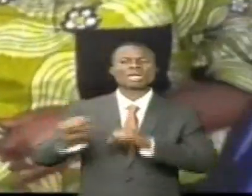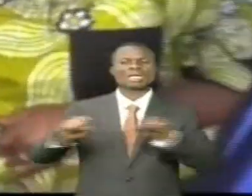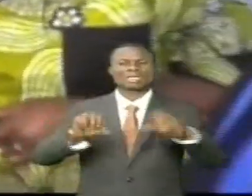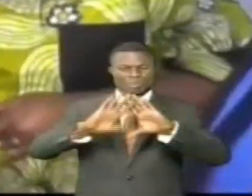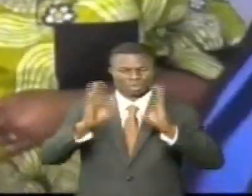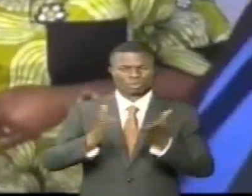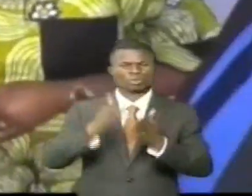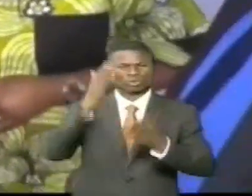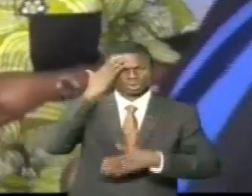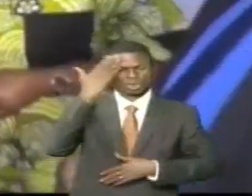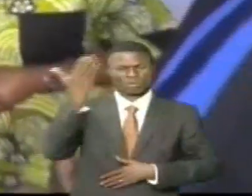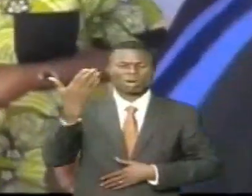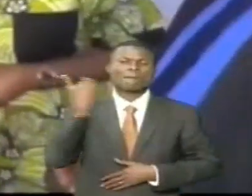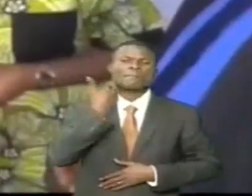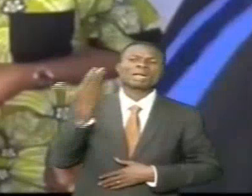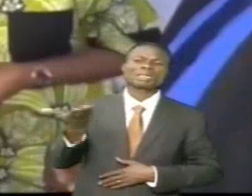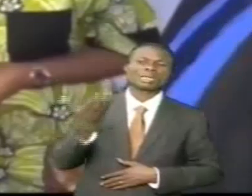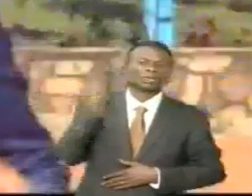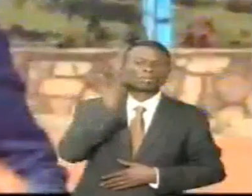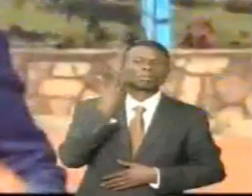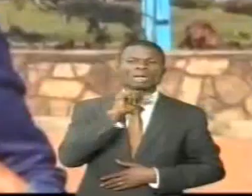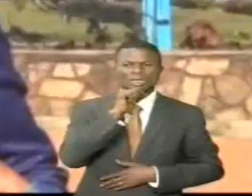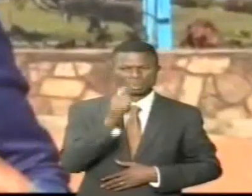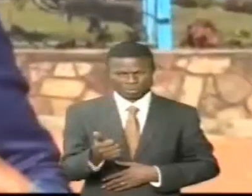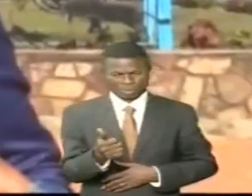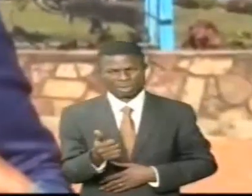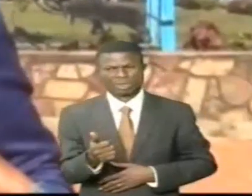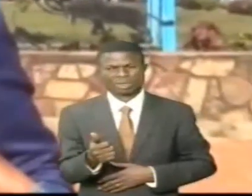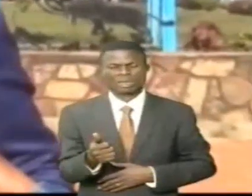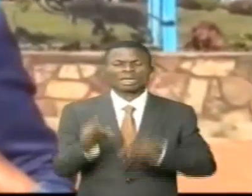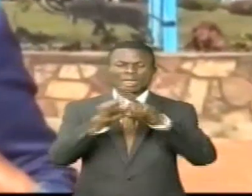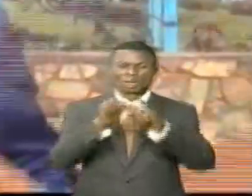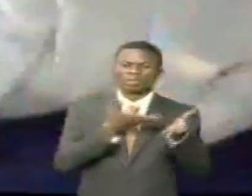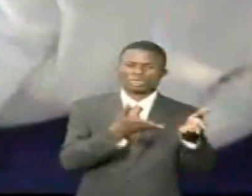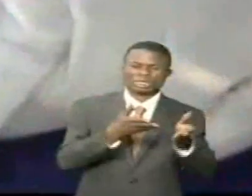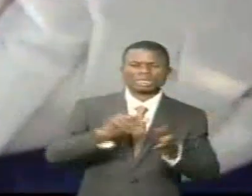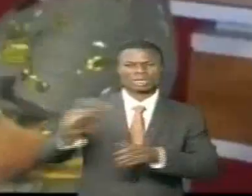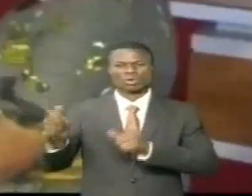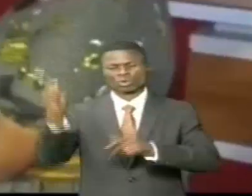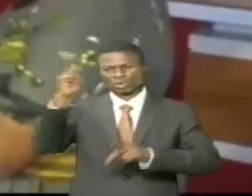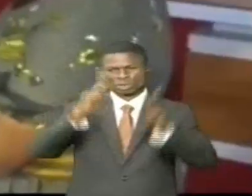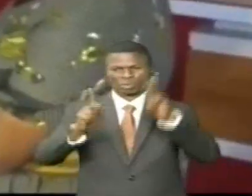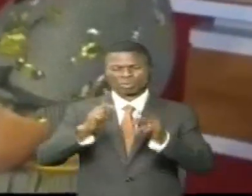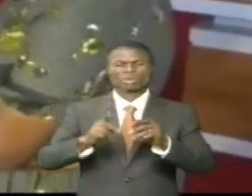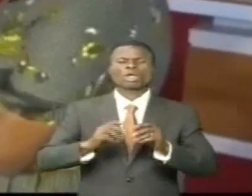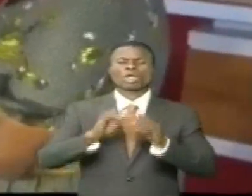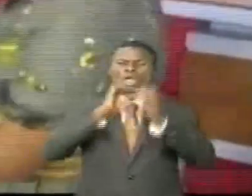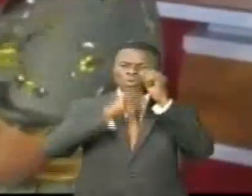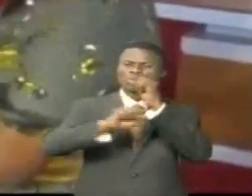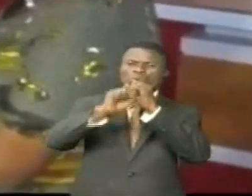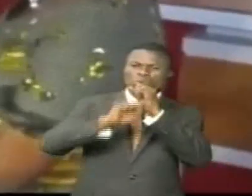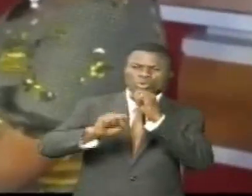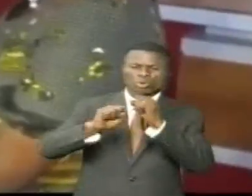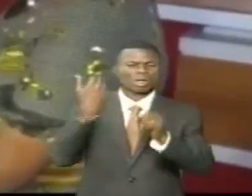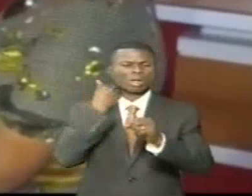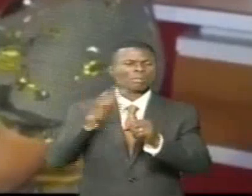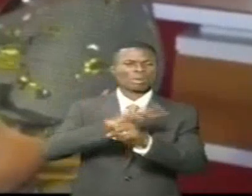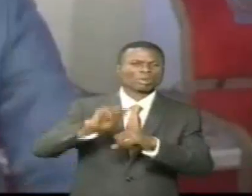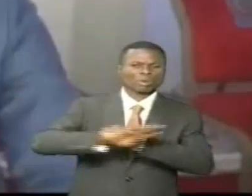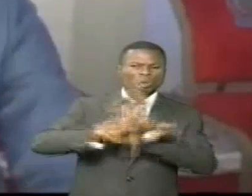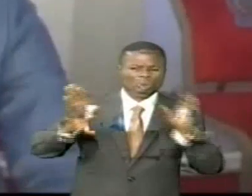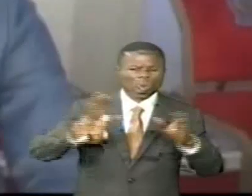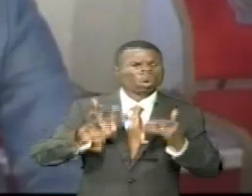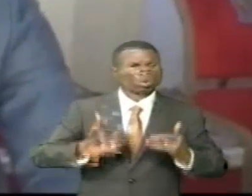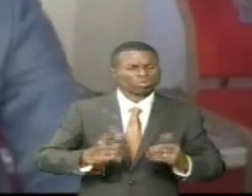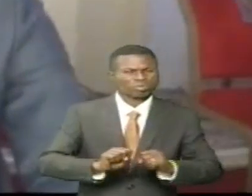du gouvernorat et voir comment dépister aussi la population. Cette campagne de dépistage de la maladie à coronavirus va